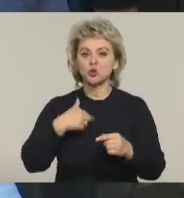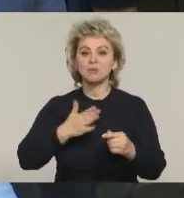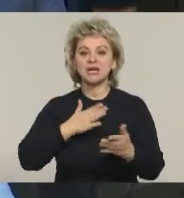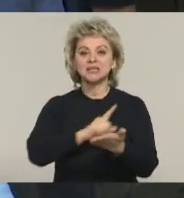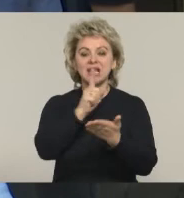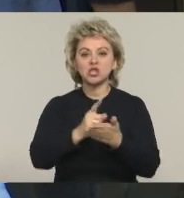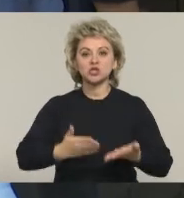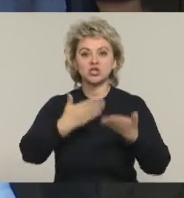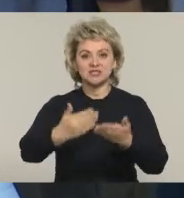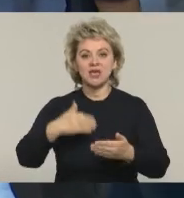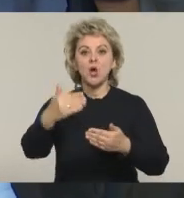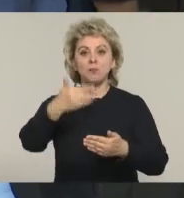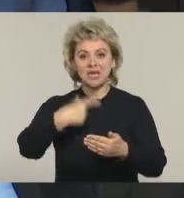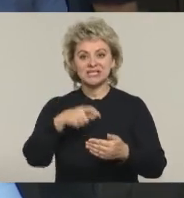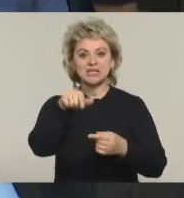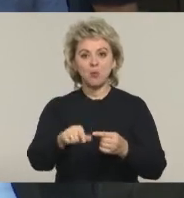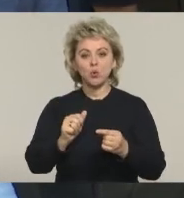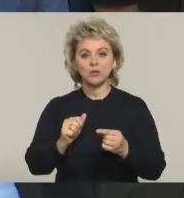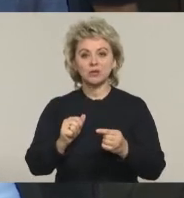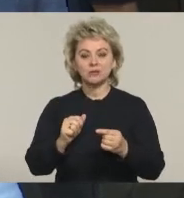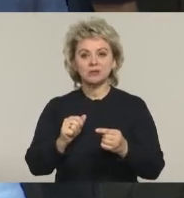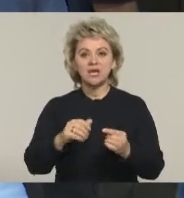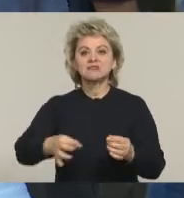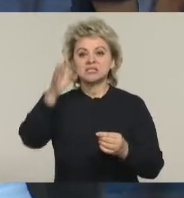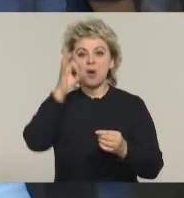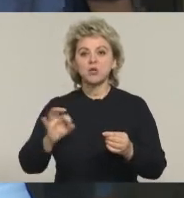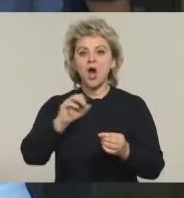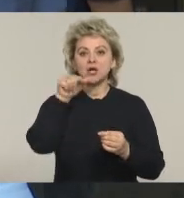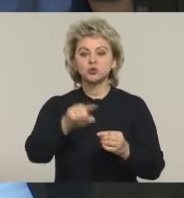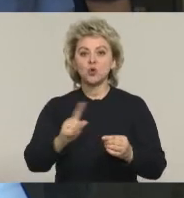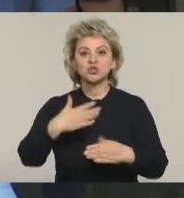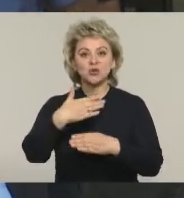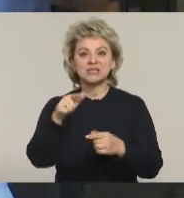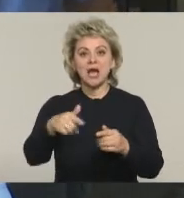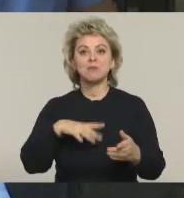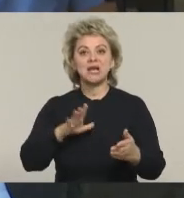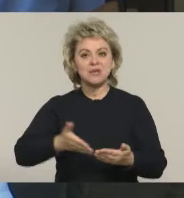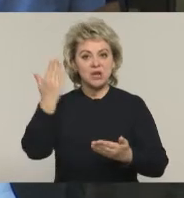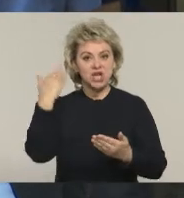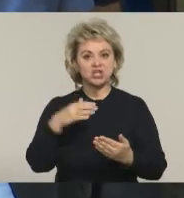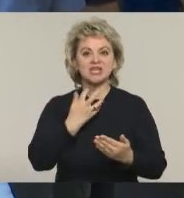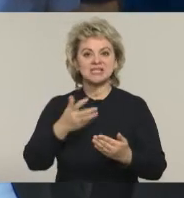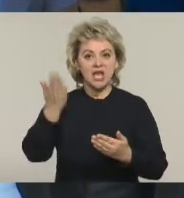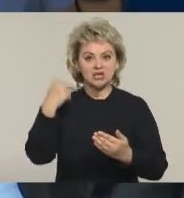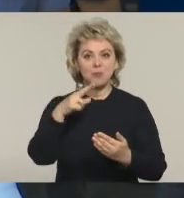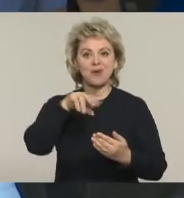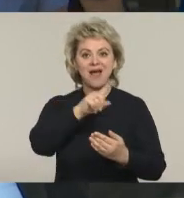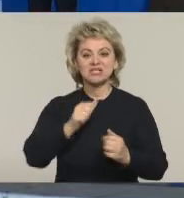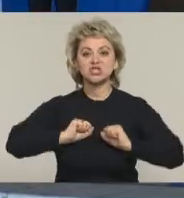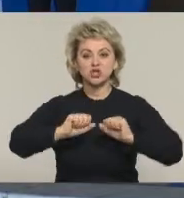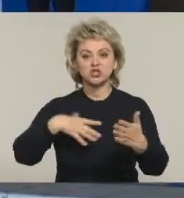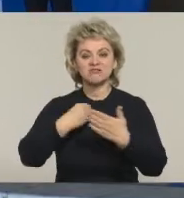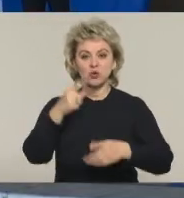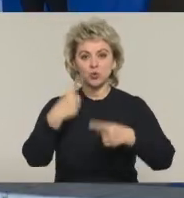должны нести вперед, перед собой, вспоминая о том, что знамя несли наши предки, наши деды, прадеды, защищая свою